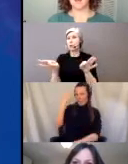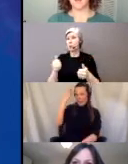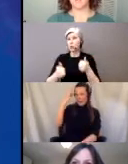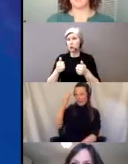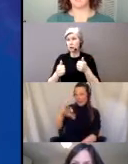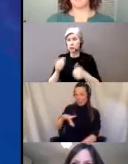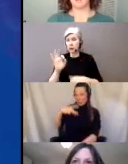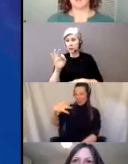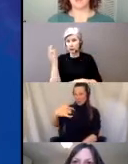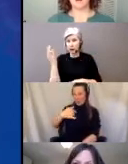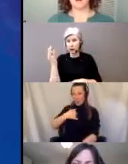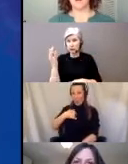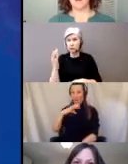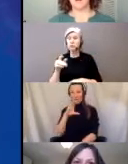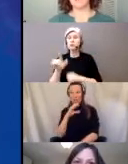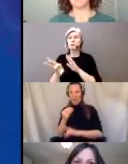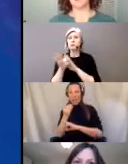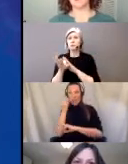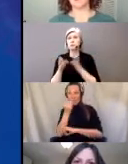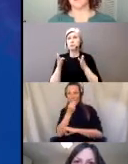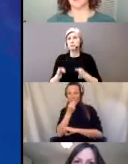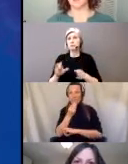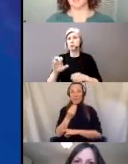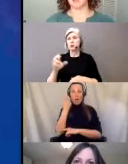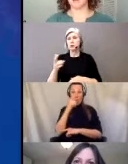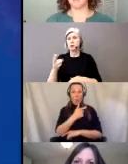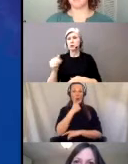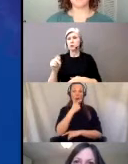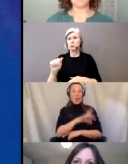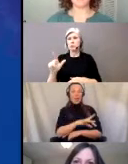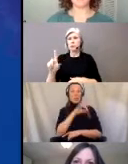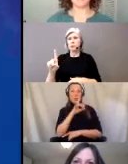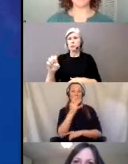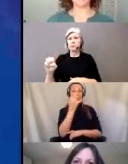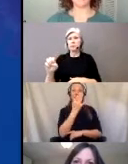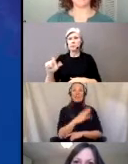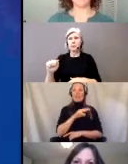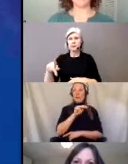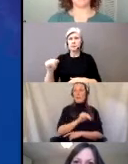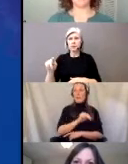Plante, et pour la présentation en anglais, choisissez Megan Richards.